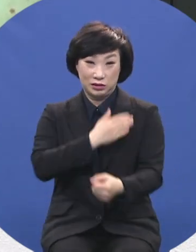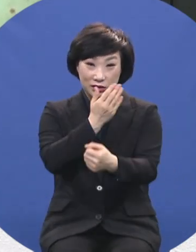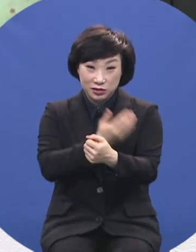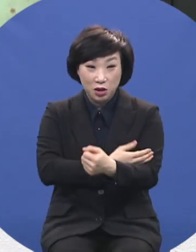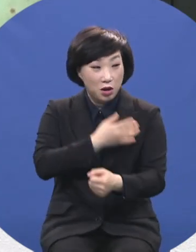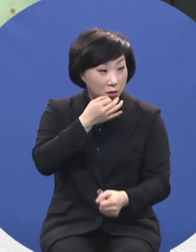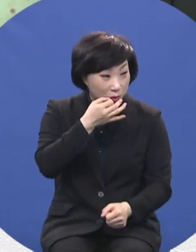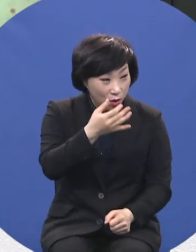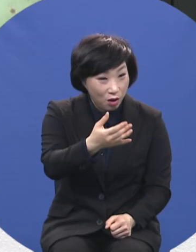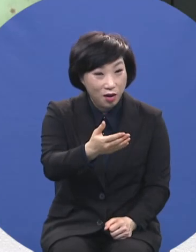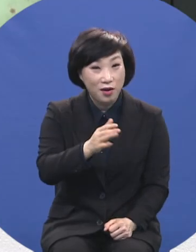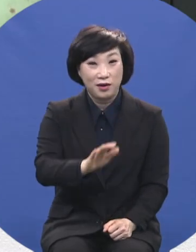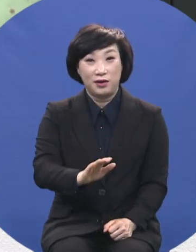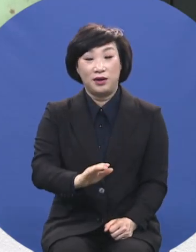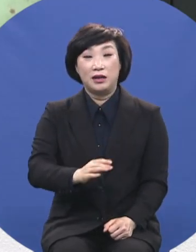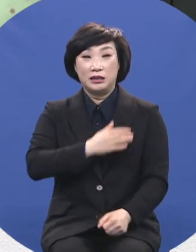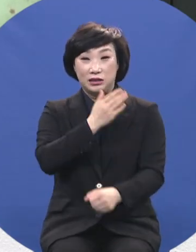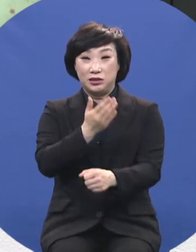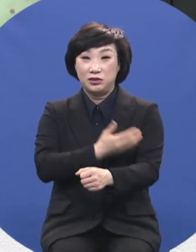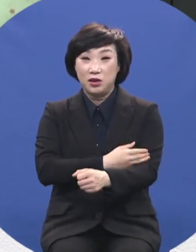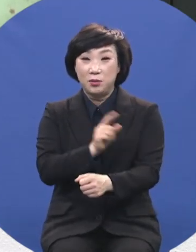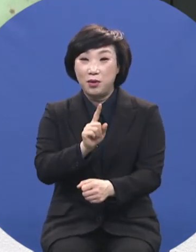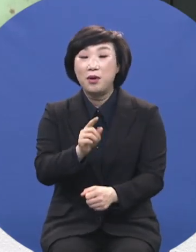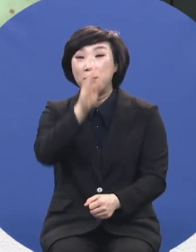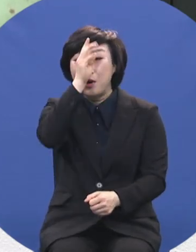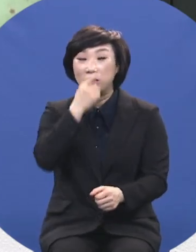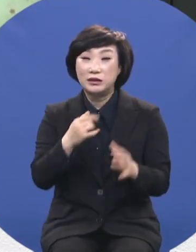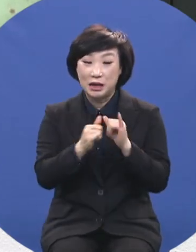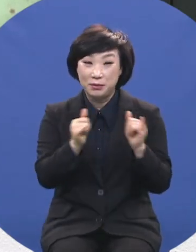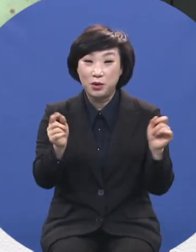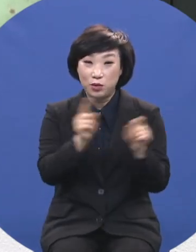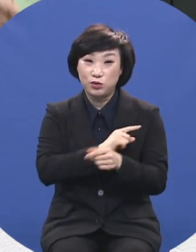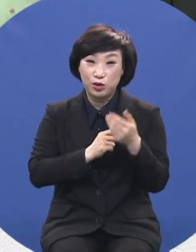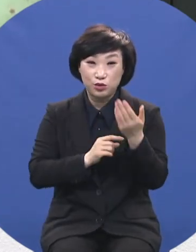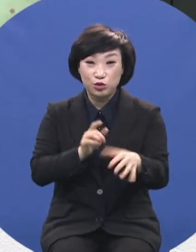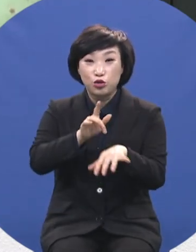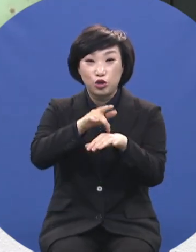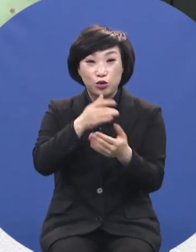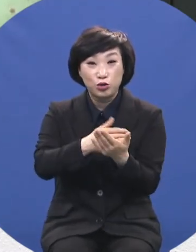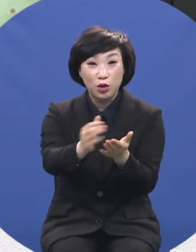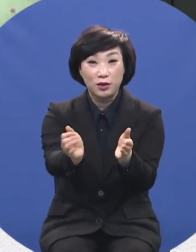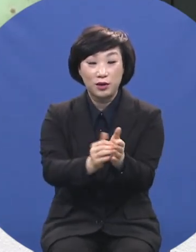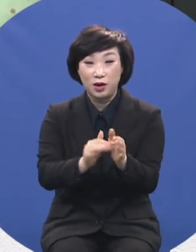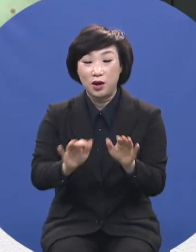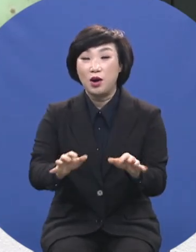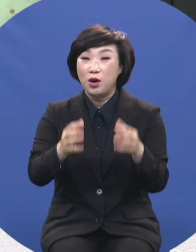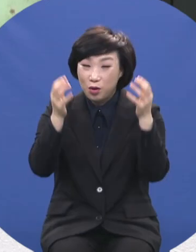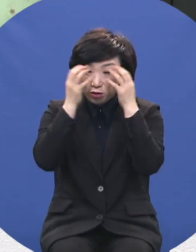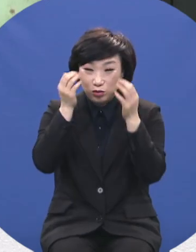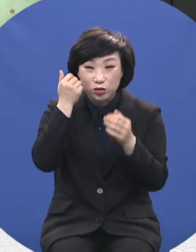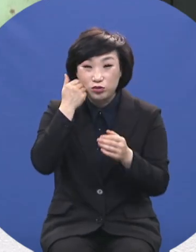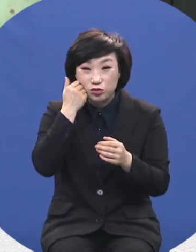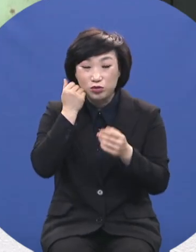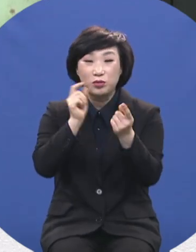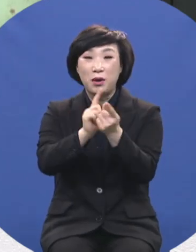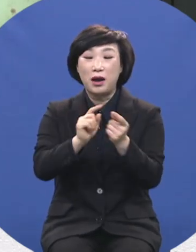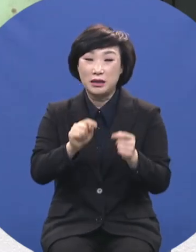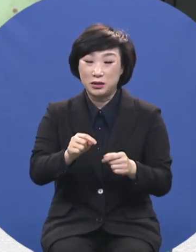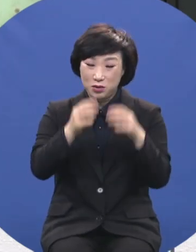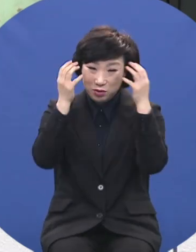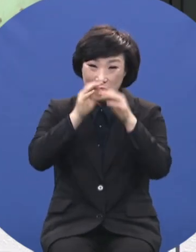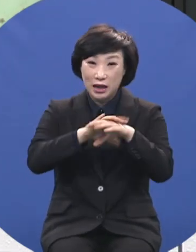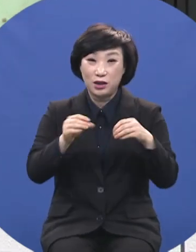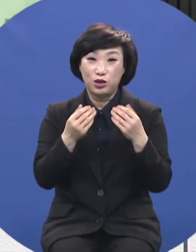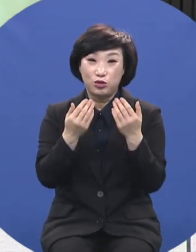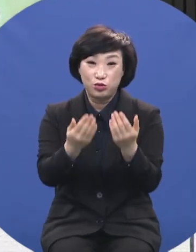능력으로 보여주고, 능력은 병든 자를 고치고 귀신을 쫓아내며 고통당하는 사람의 고통을